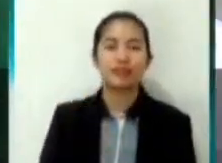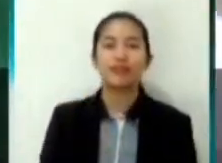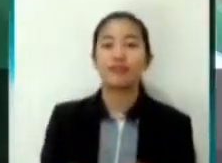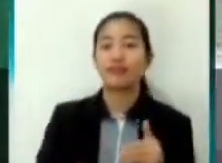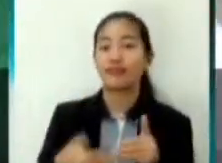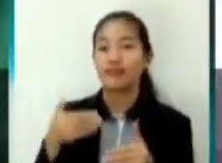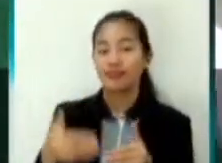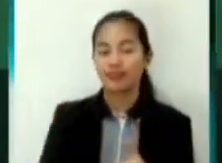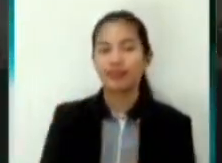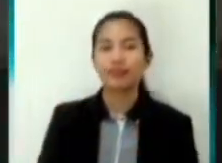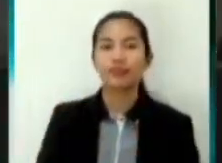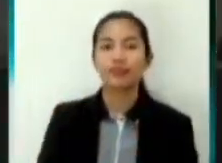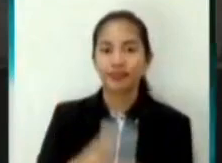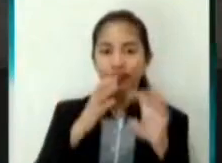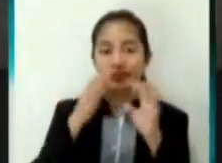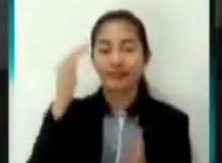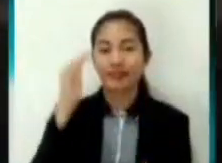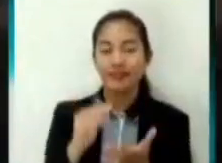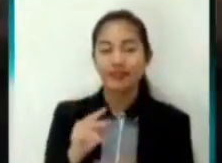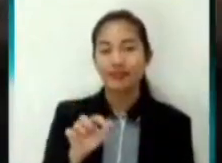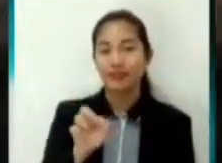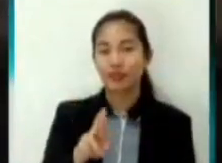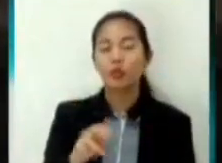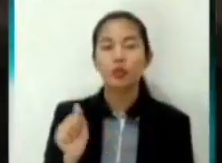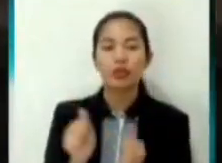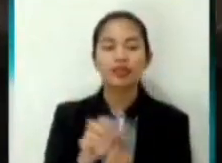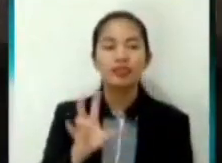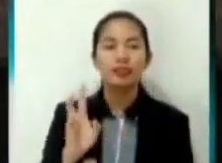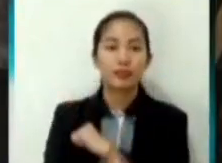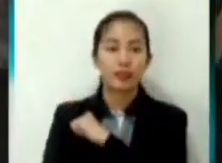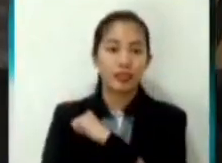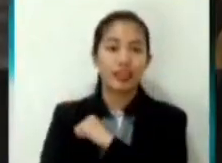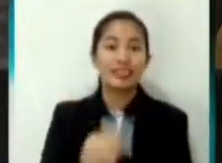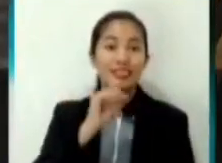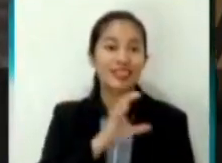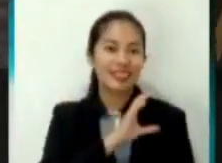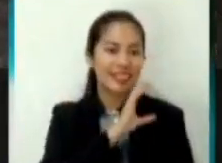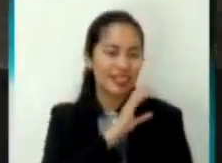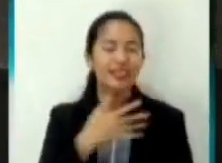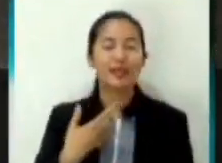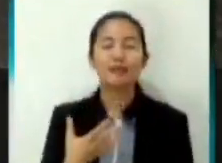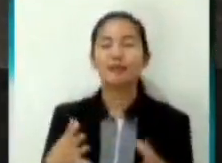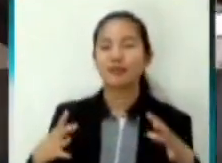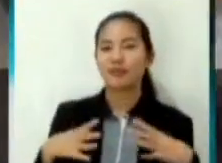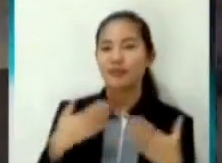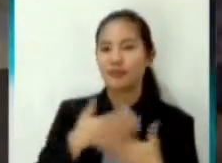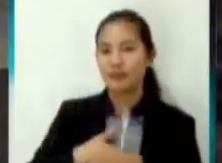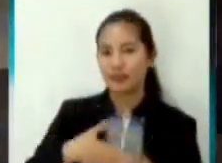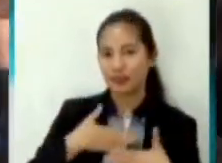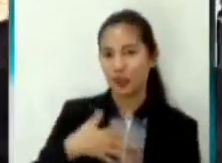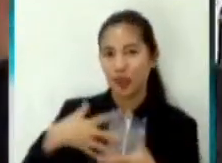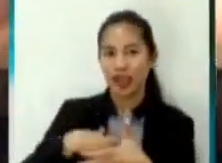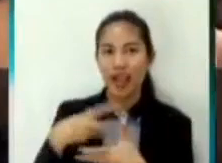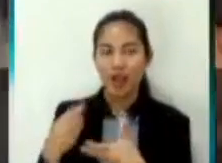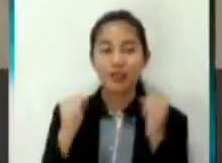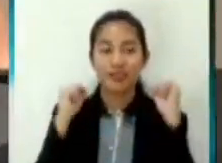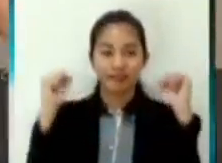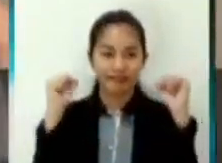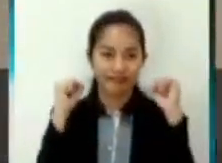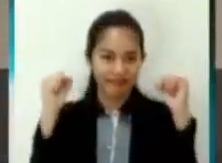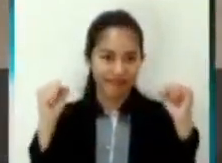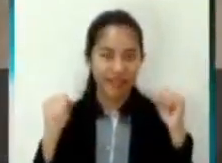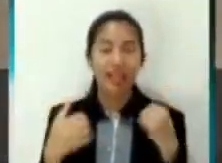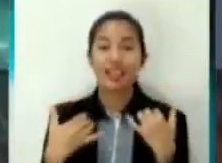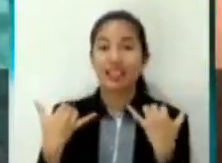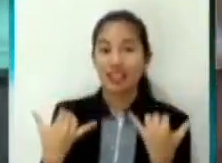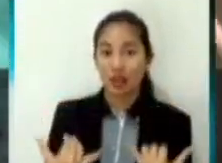pang lalawigan, sinamantala ng ilang senior citizens sa Marikina ang paglabas para makapag-exercise. Nataon pang holiday dahil Chinese New